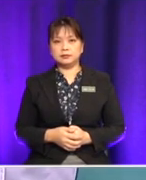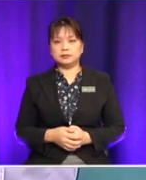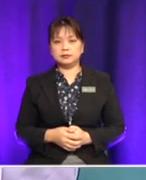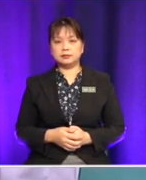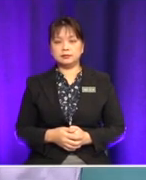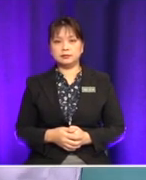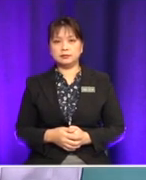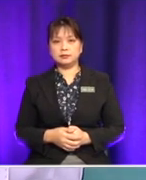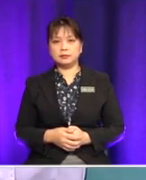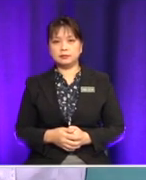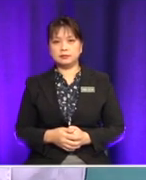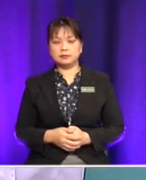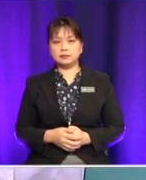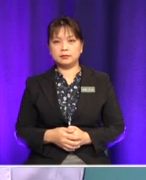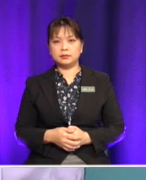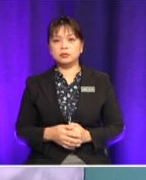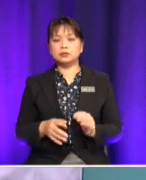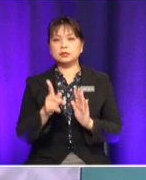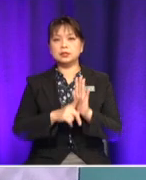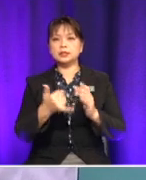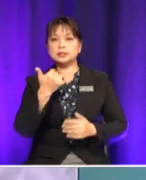dalam mengambil pengukuran